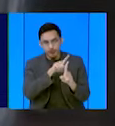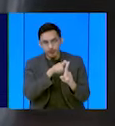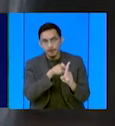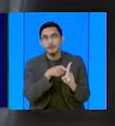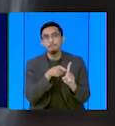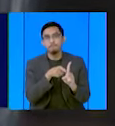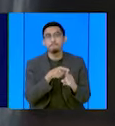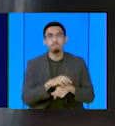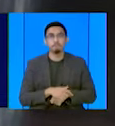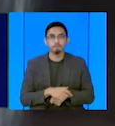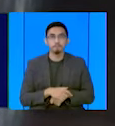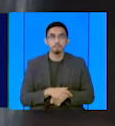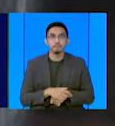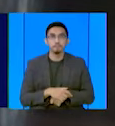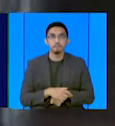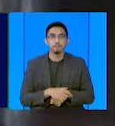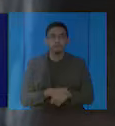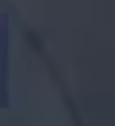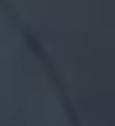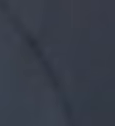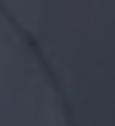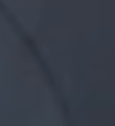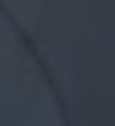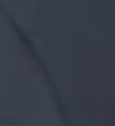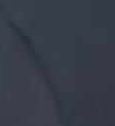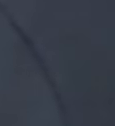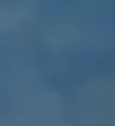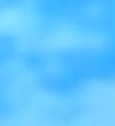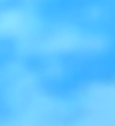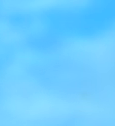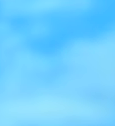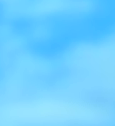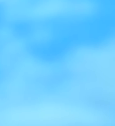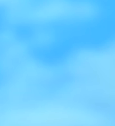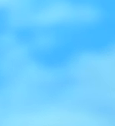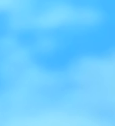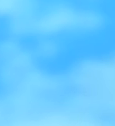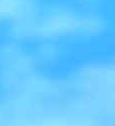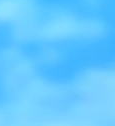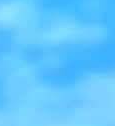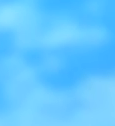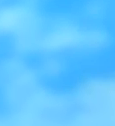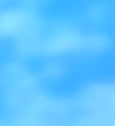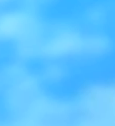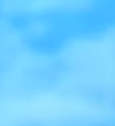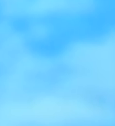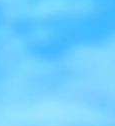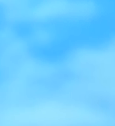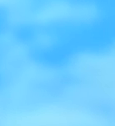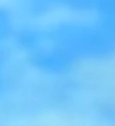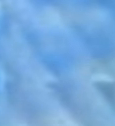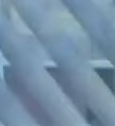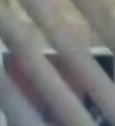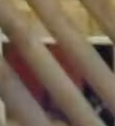Dari Tangerang Selatan, Banten, Nunung Purnomo melaporkan. Pemirsa, Kementerian Pariwisata dan Ekonomi Kreatif